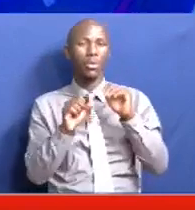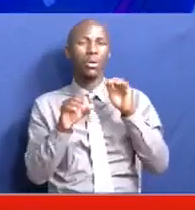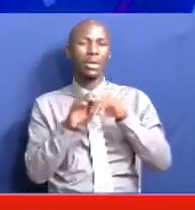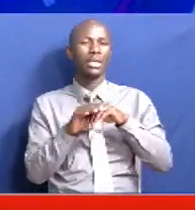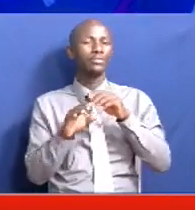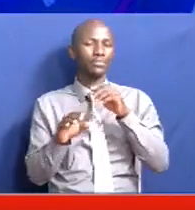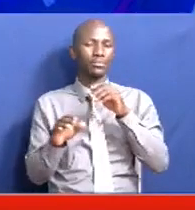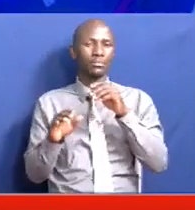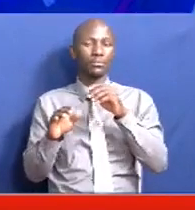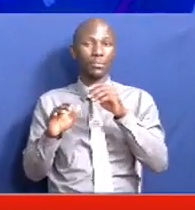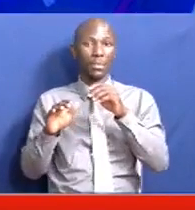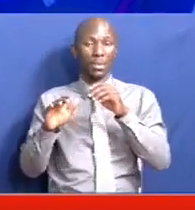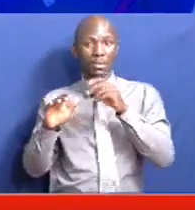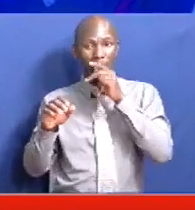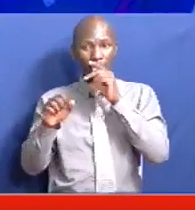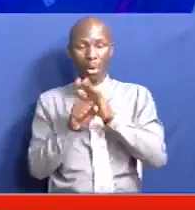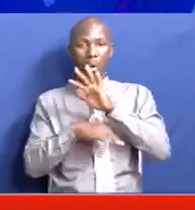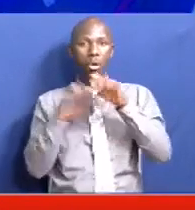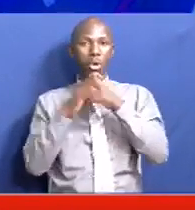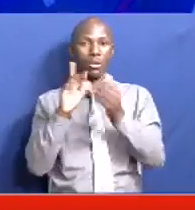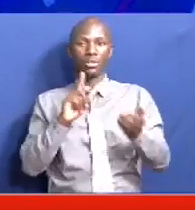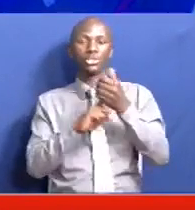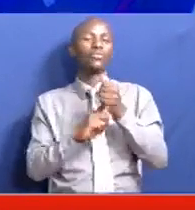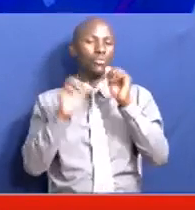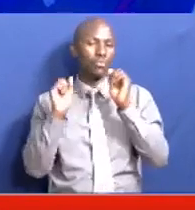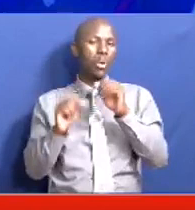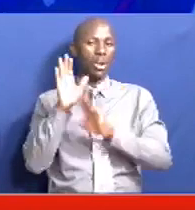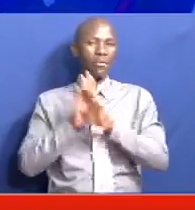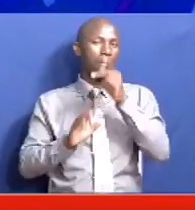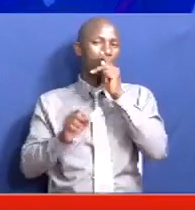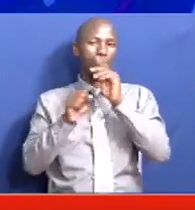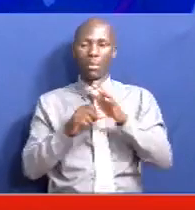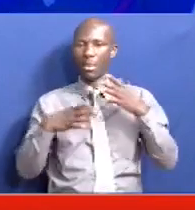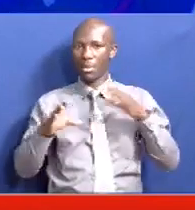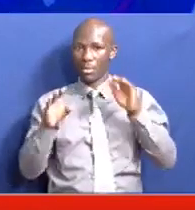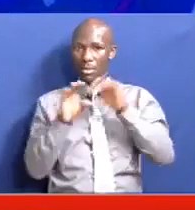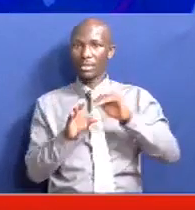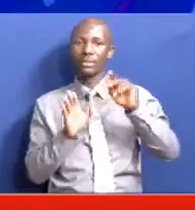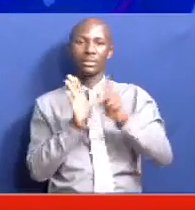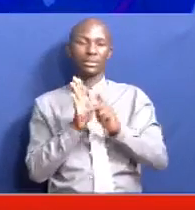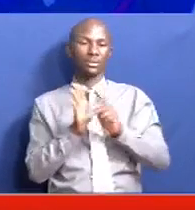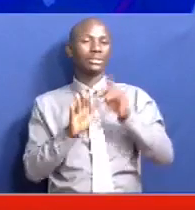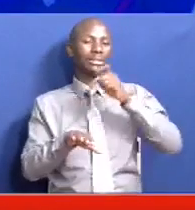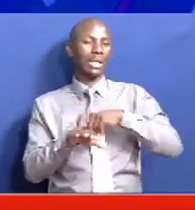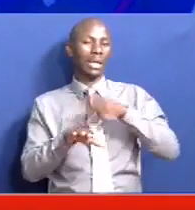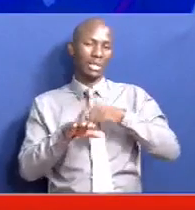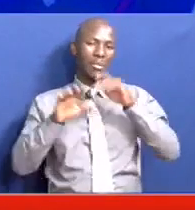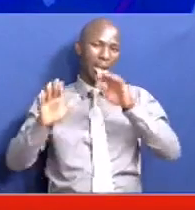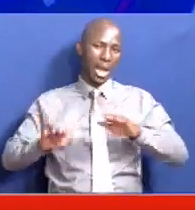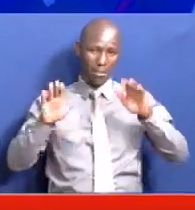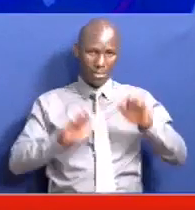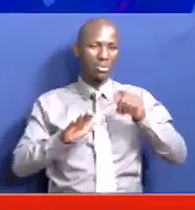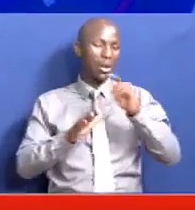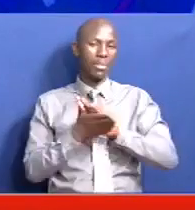manifesto yake wa viki ya kwele kwenisia maendo ya lona viki ya kwele wa ayadha e kalima kaondiesu ebinda nilone kunia malewe